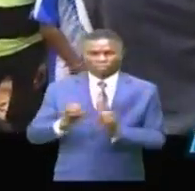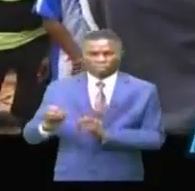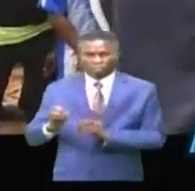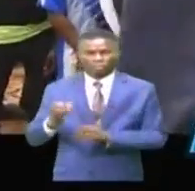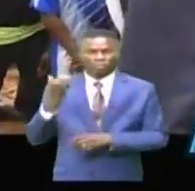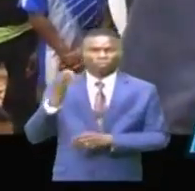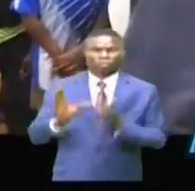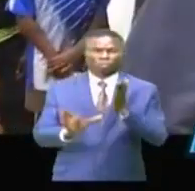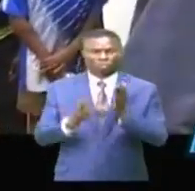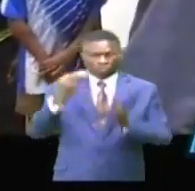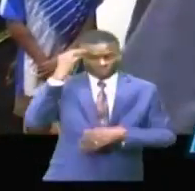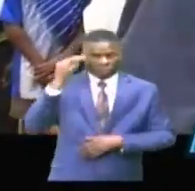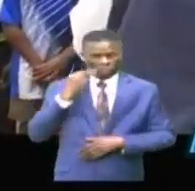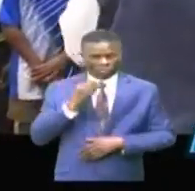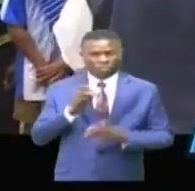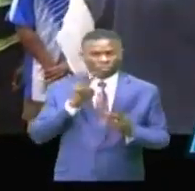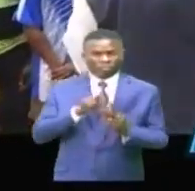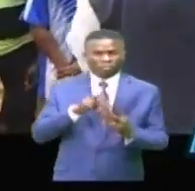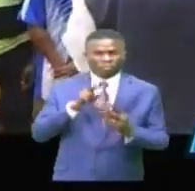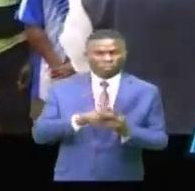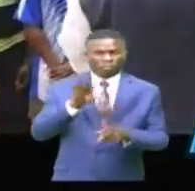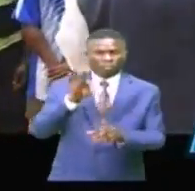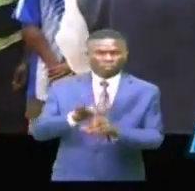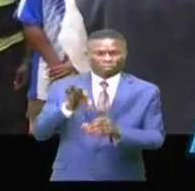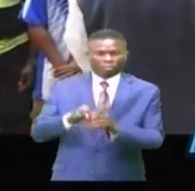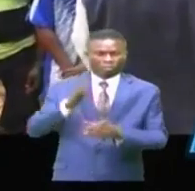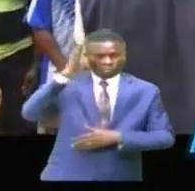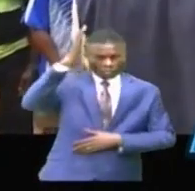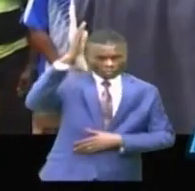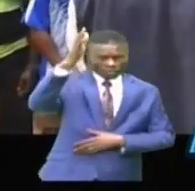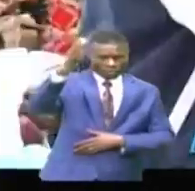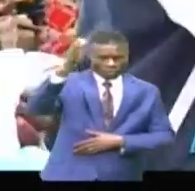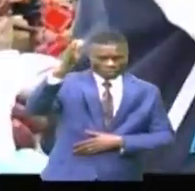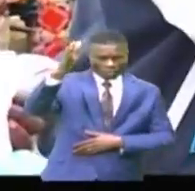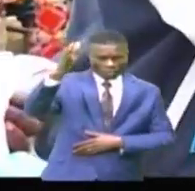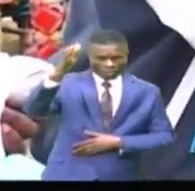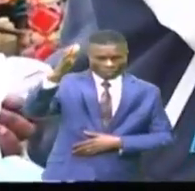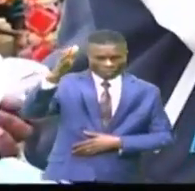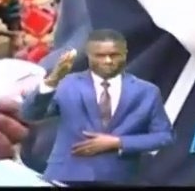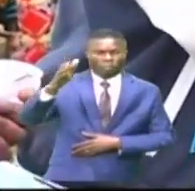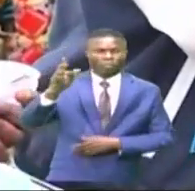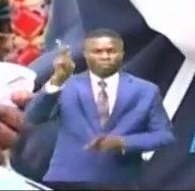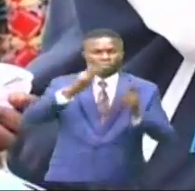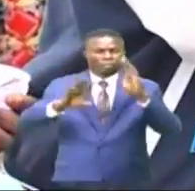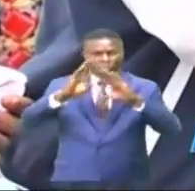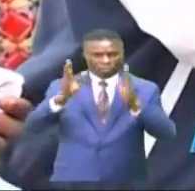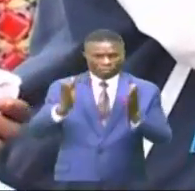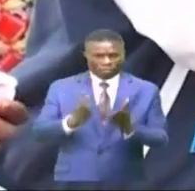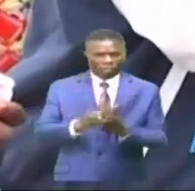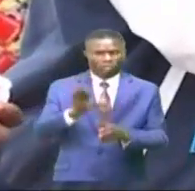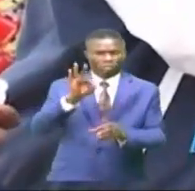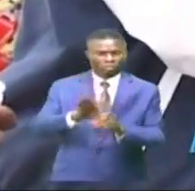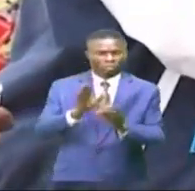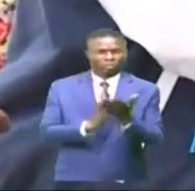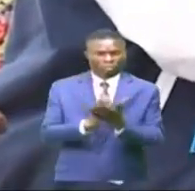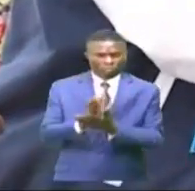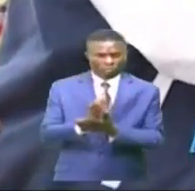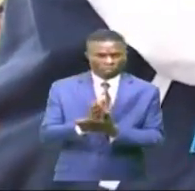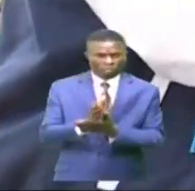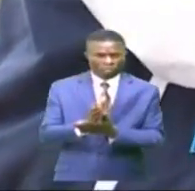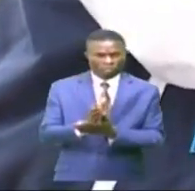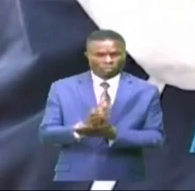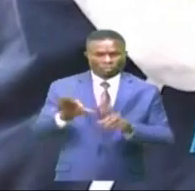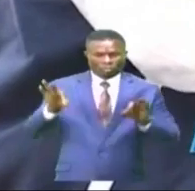crispembadu en prévision des élections à venir cette élu de cheyla préconise un vote sérieux les